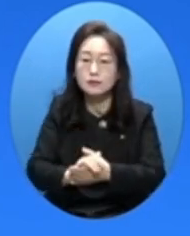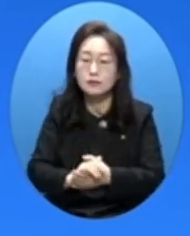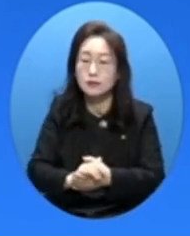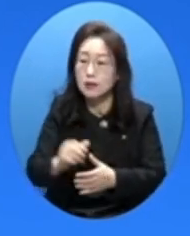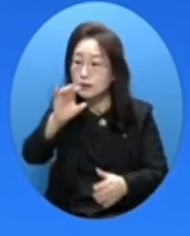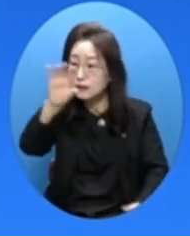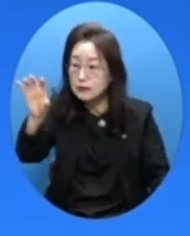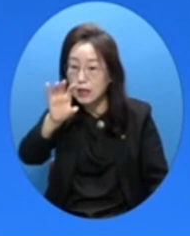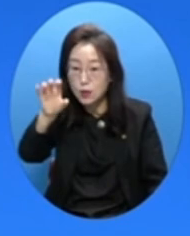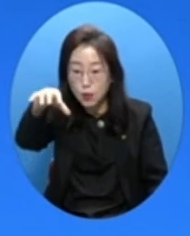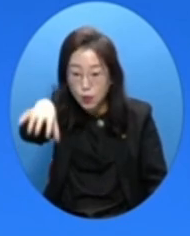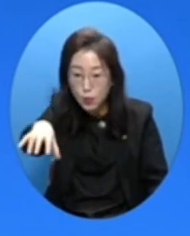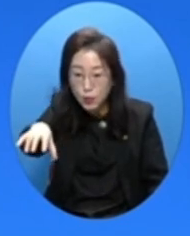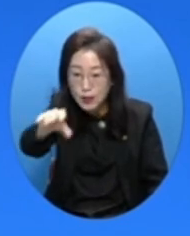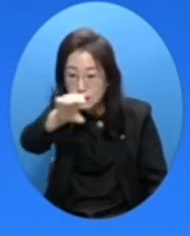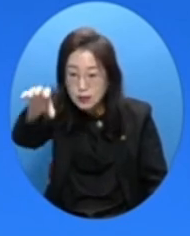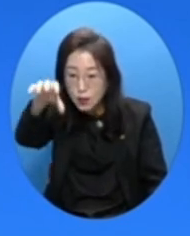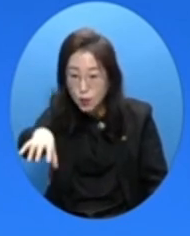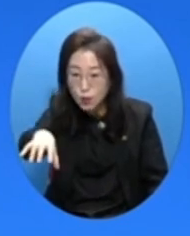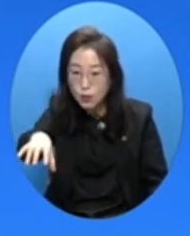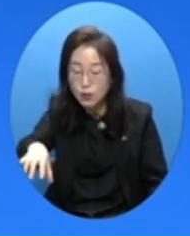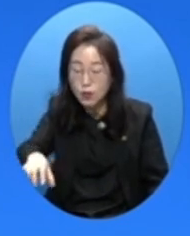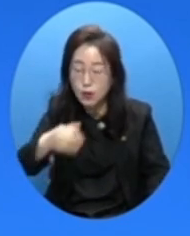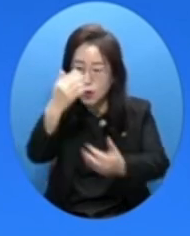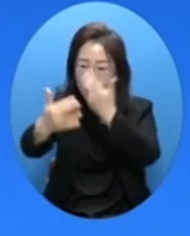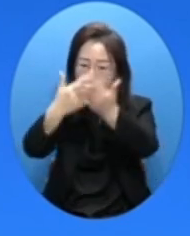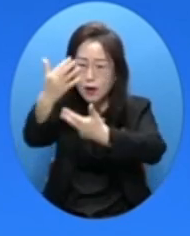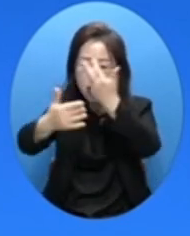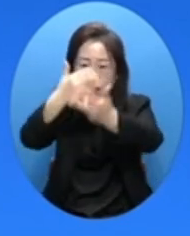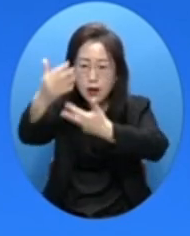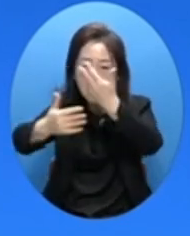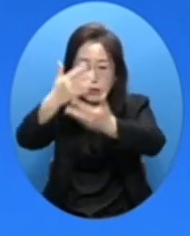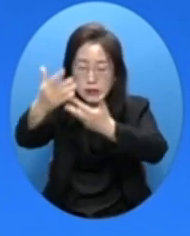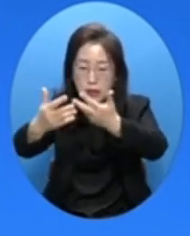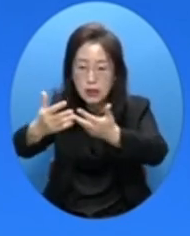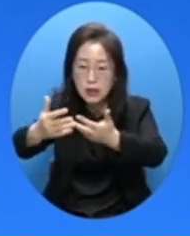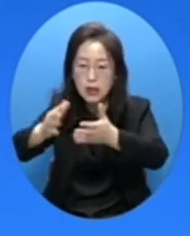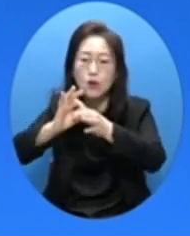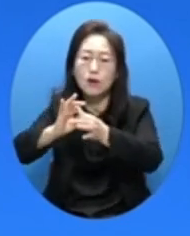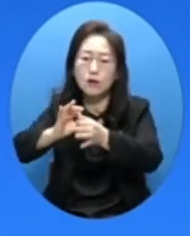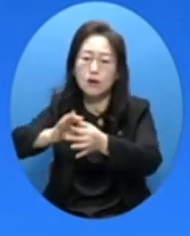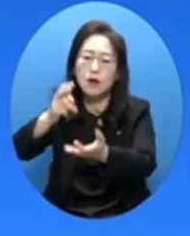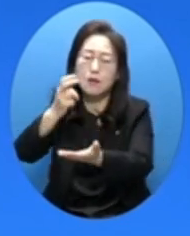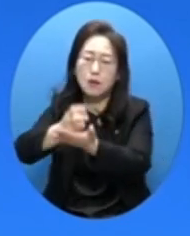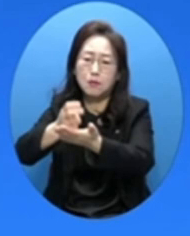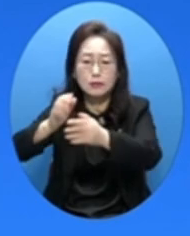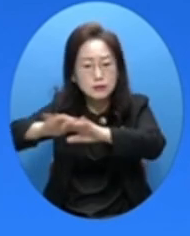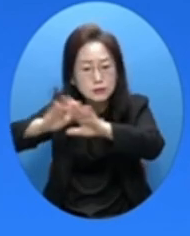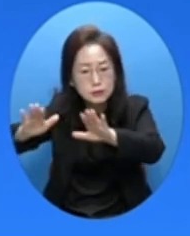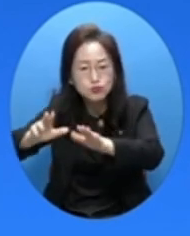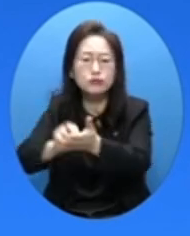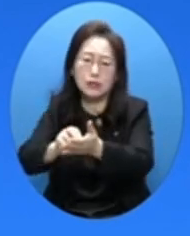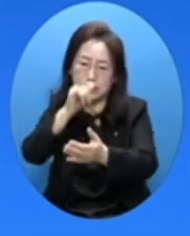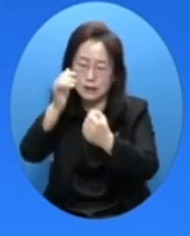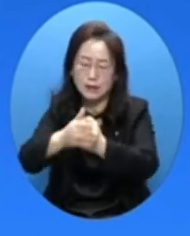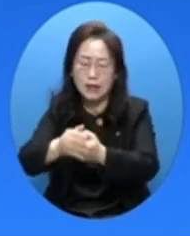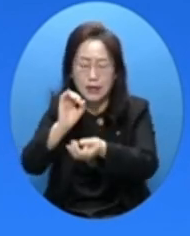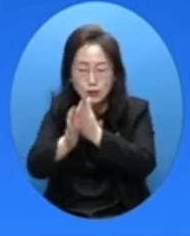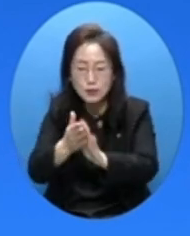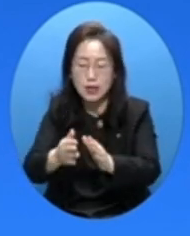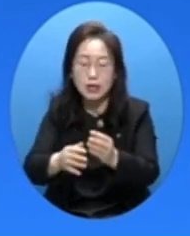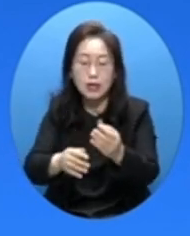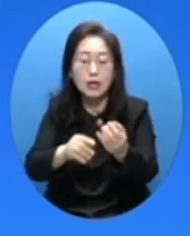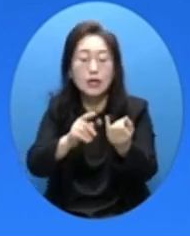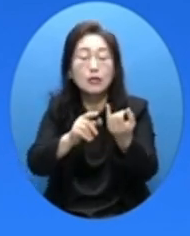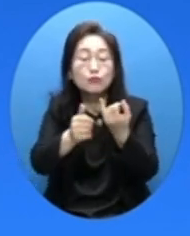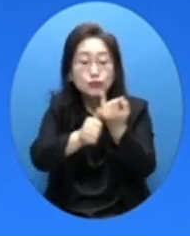시카고 화재로 인한 그 여러 가지 후속 조치를 급히 처리할 것이 있어서 부인과 내 딸을 먼저 보냅니다. 부인과